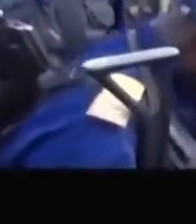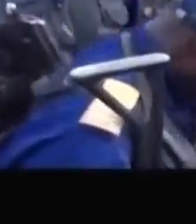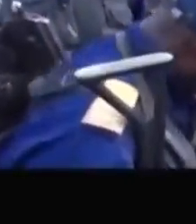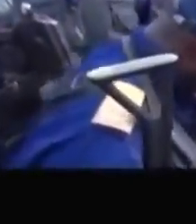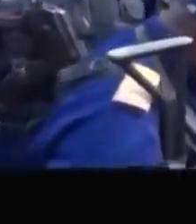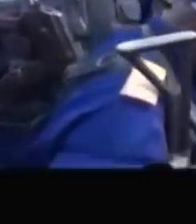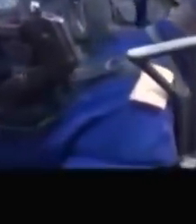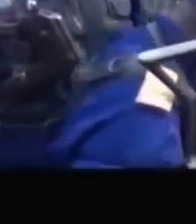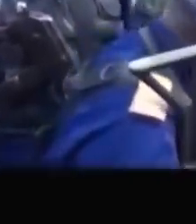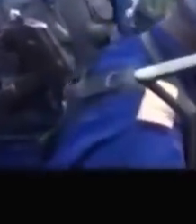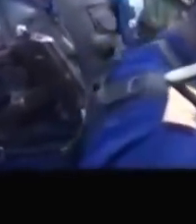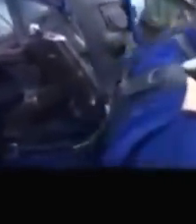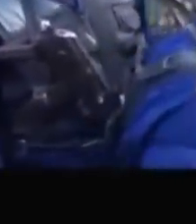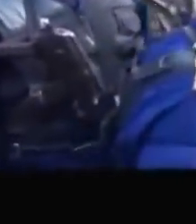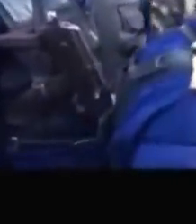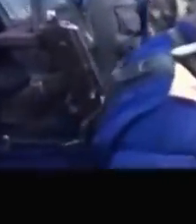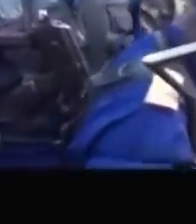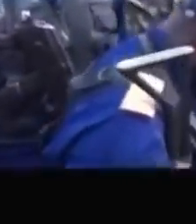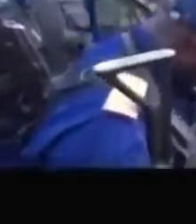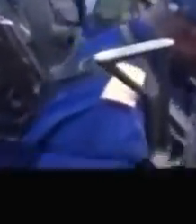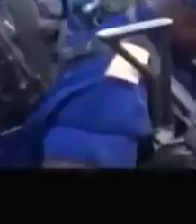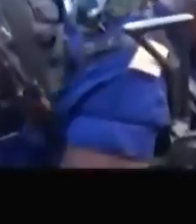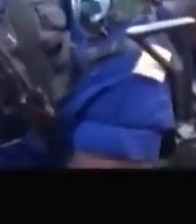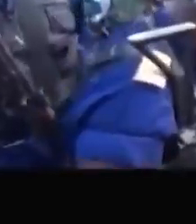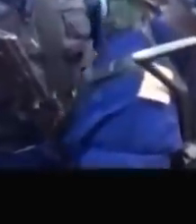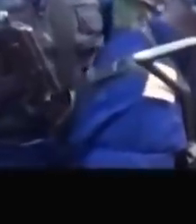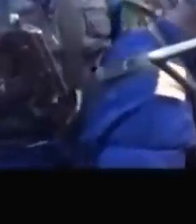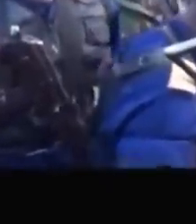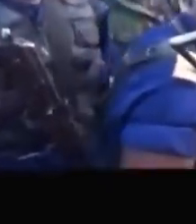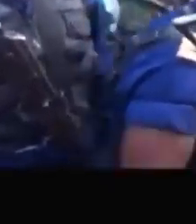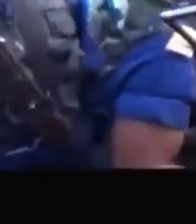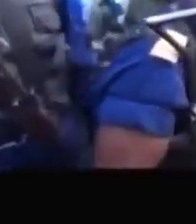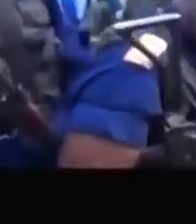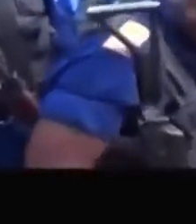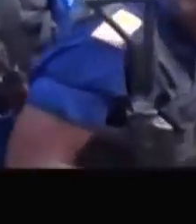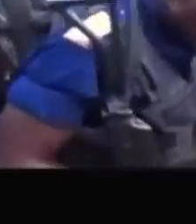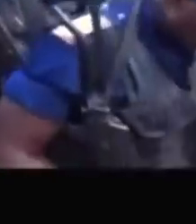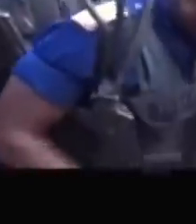Liaou va se rendre à Lissala, chef-lieu de la province de la Mongala.